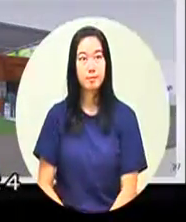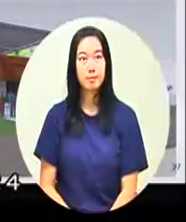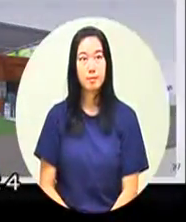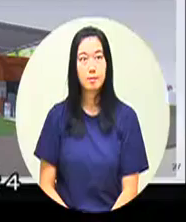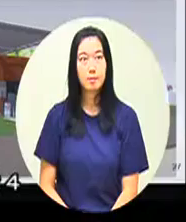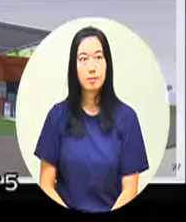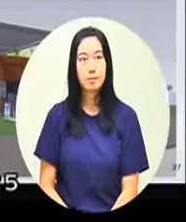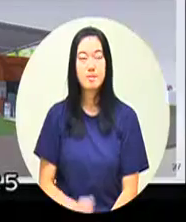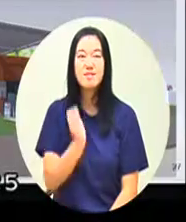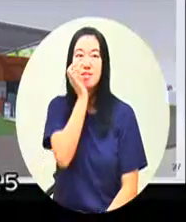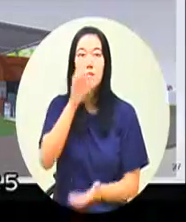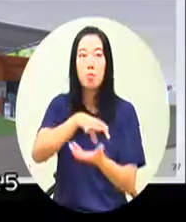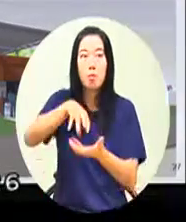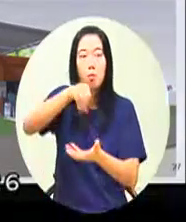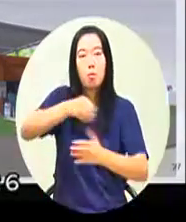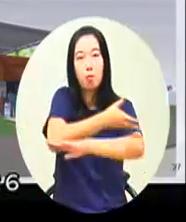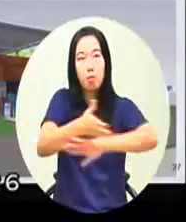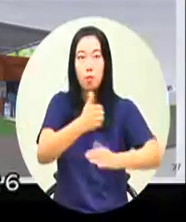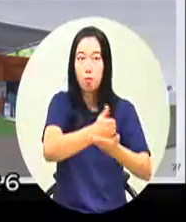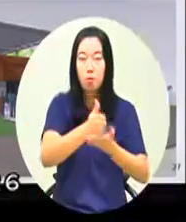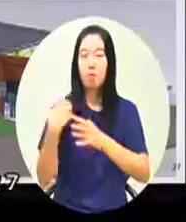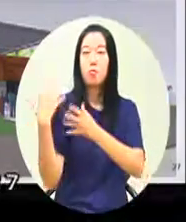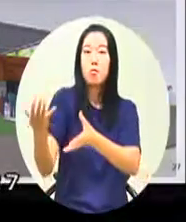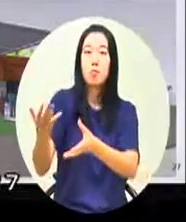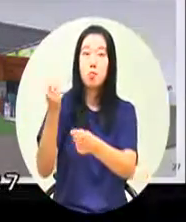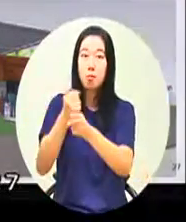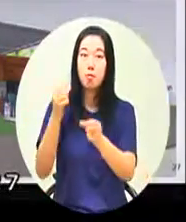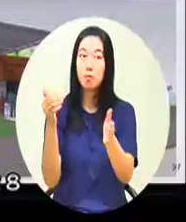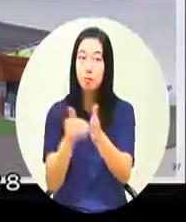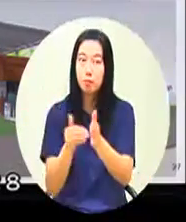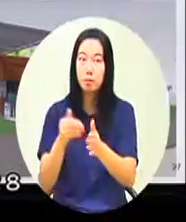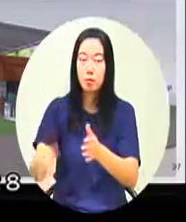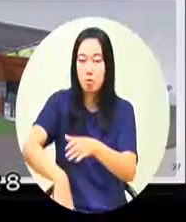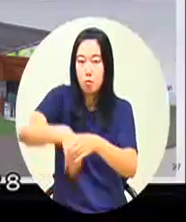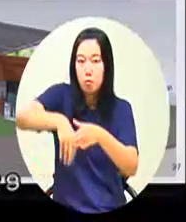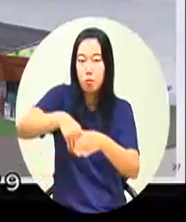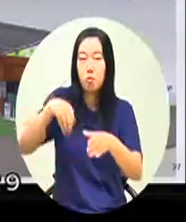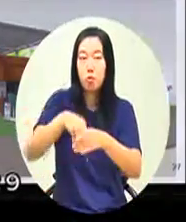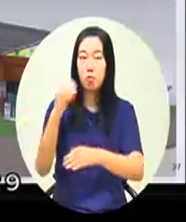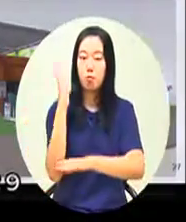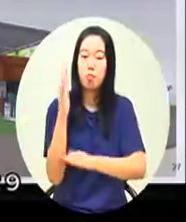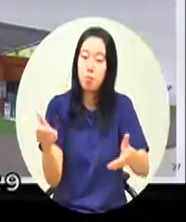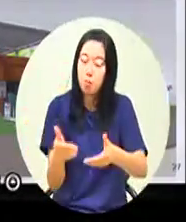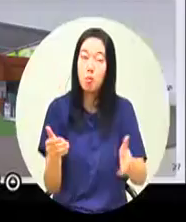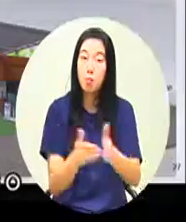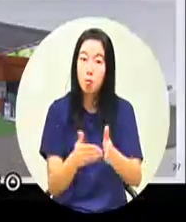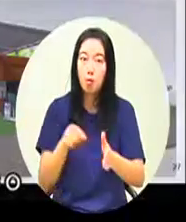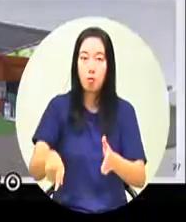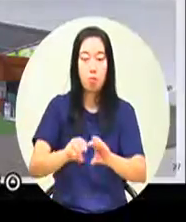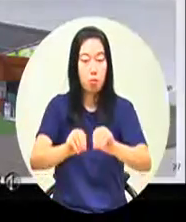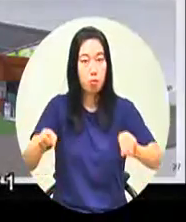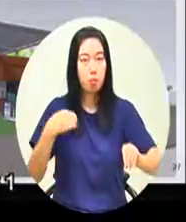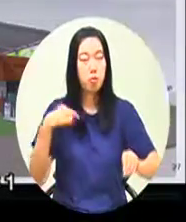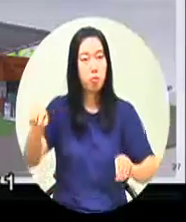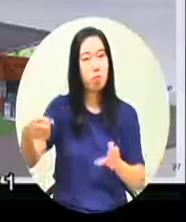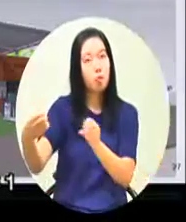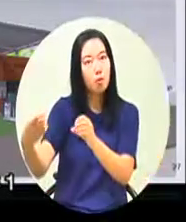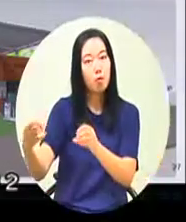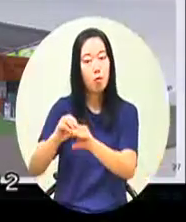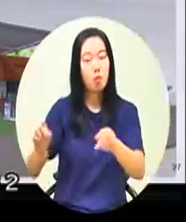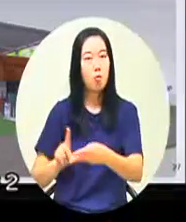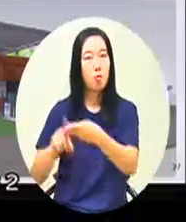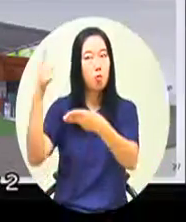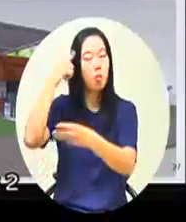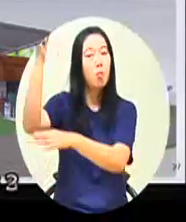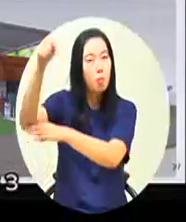石罗潭排水的部分，我们已经发包了这个抽水站工程。那抽水站工程的用地也已经协调，那个地主先同意我